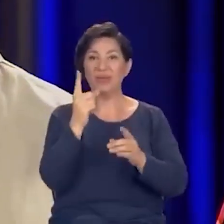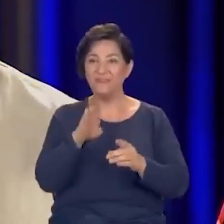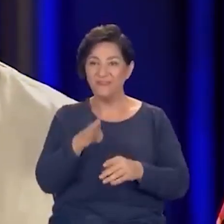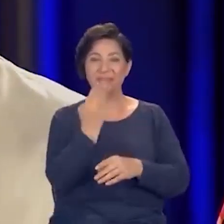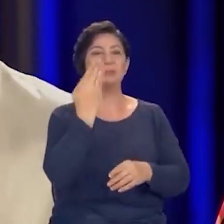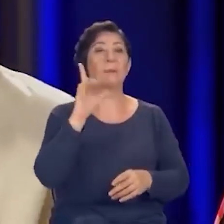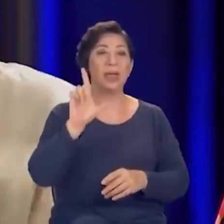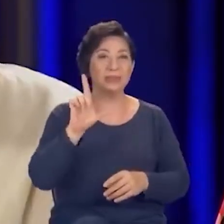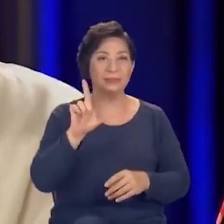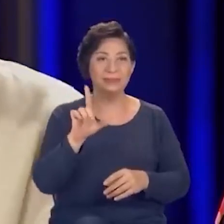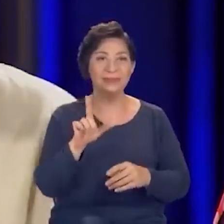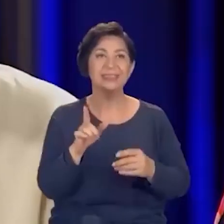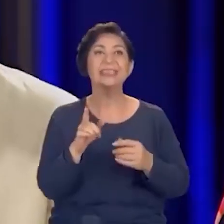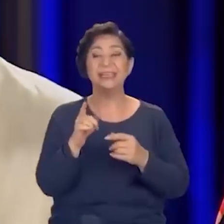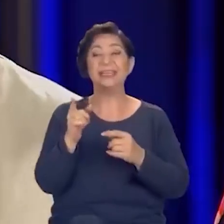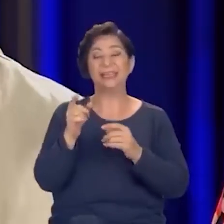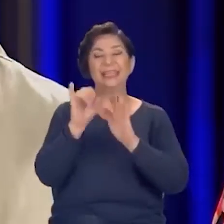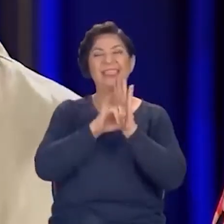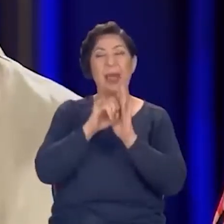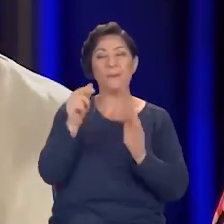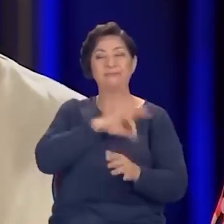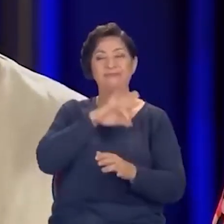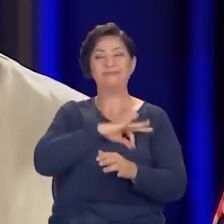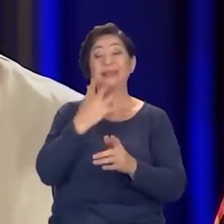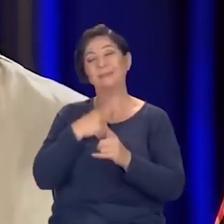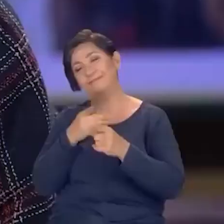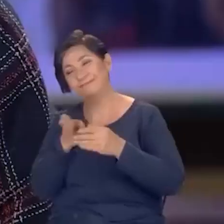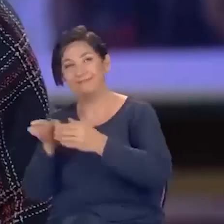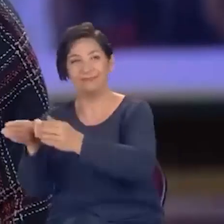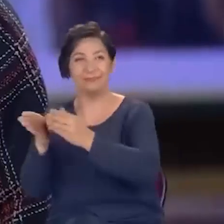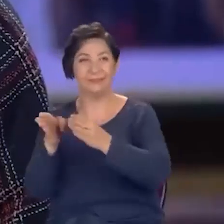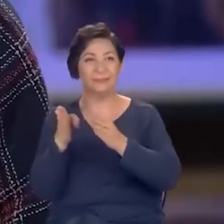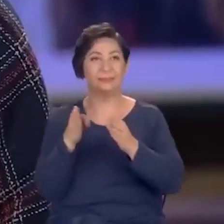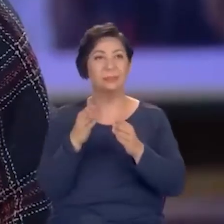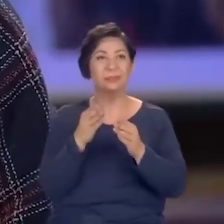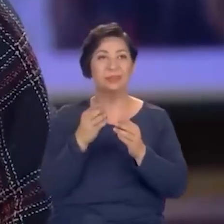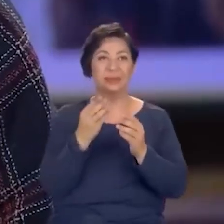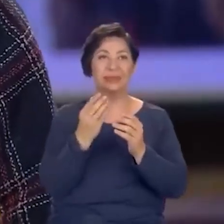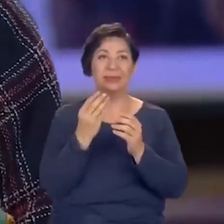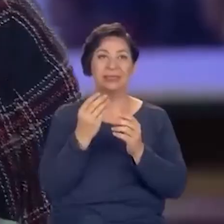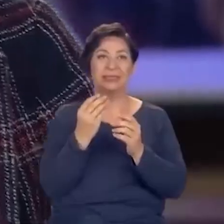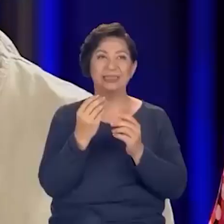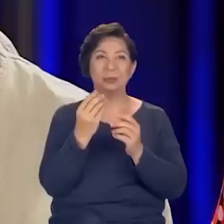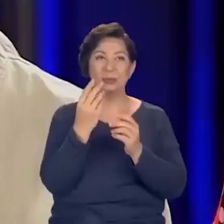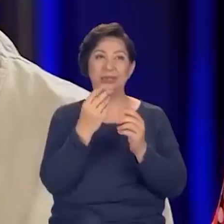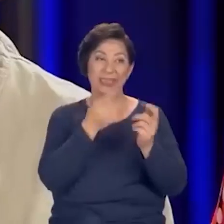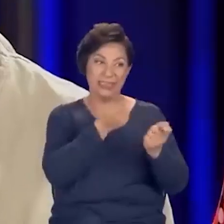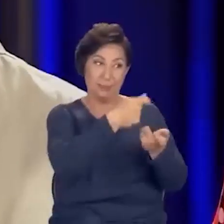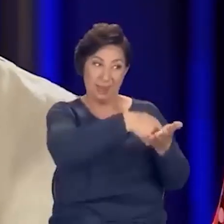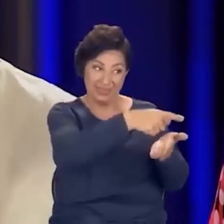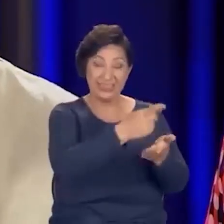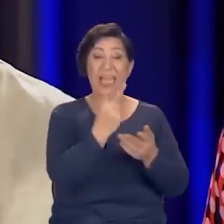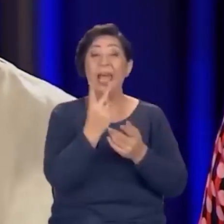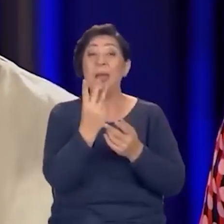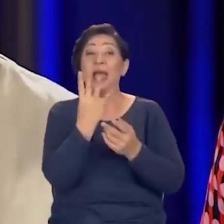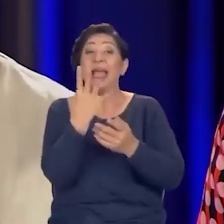vazgeçmek durumundaydım. Kazancı daha fazla olduğu için ben de burayı tercih ettim. Çok katını kazanıyorum diyeyim. Çok katını kazanıyorsun. Çok katı değil.